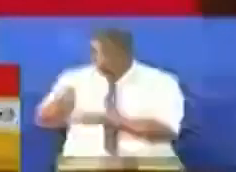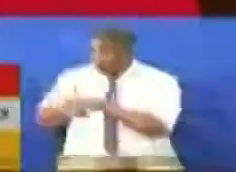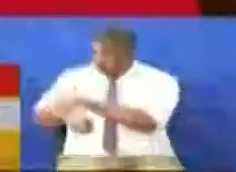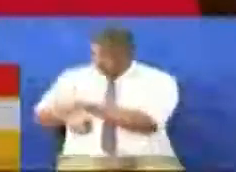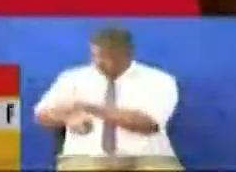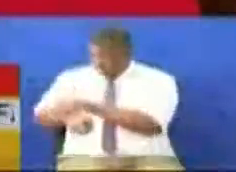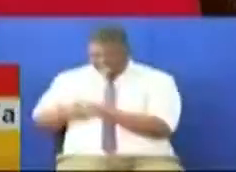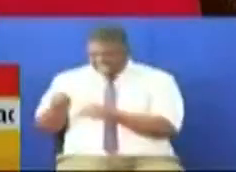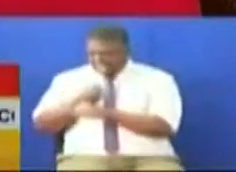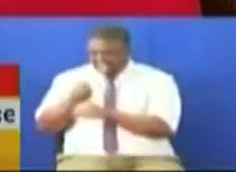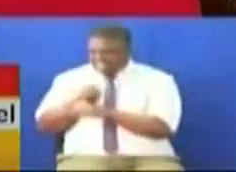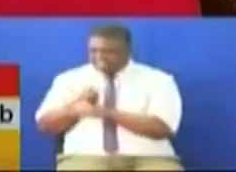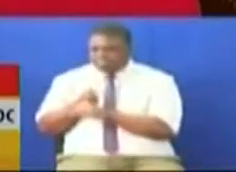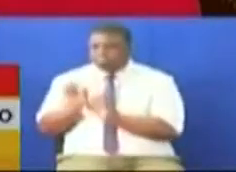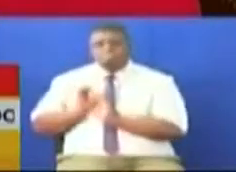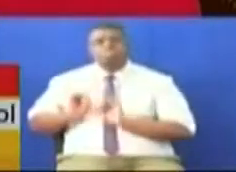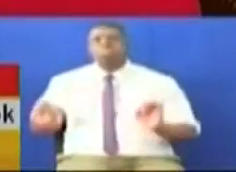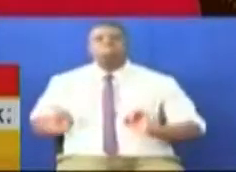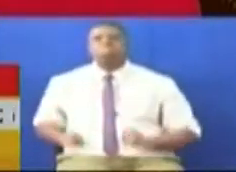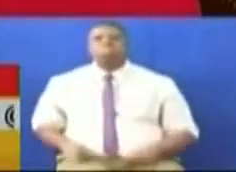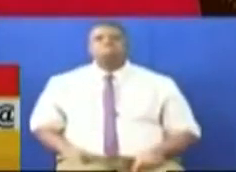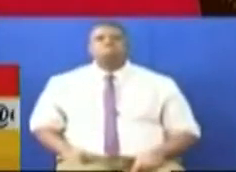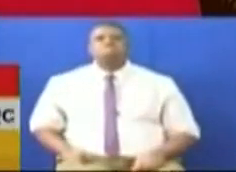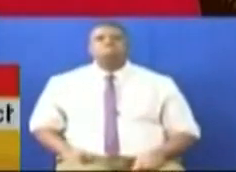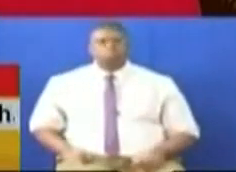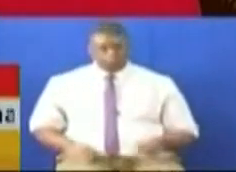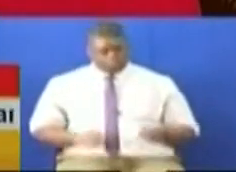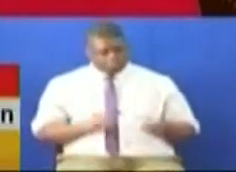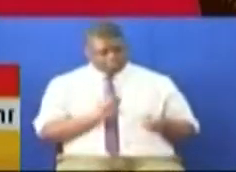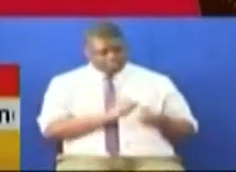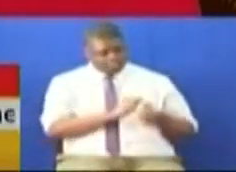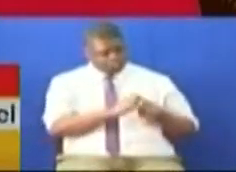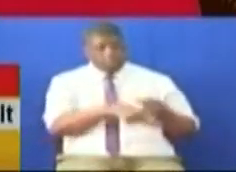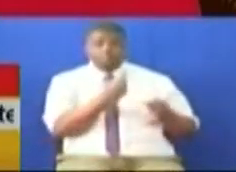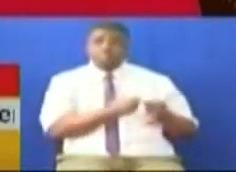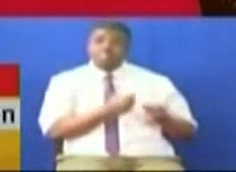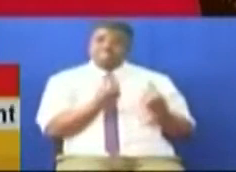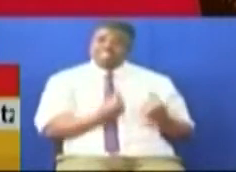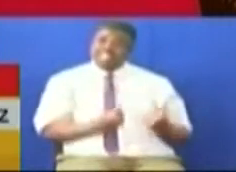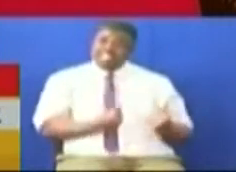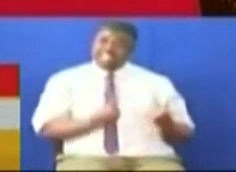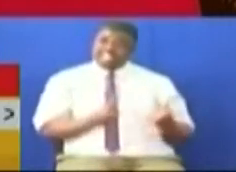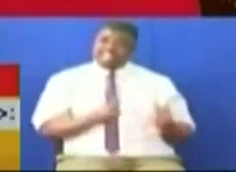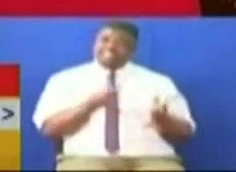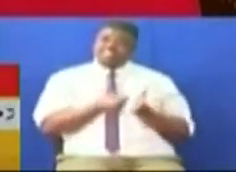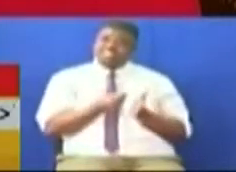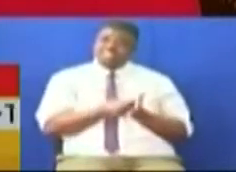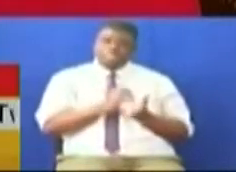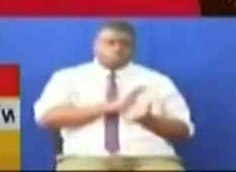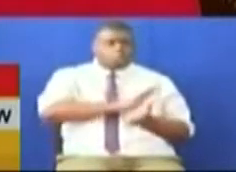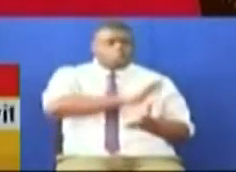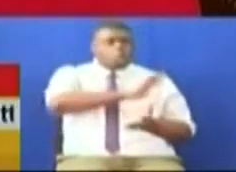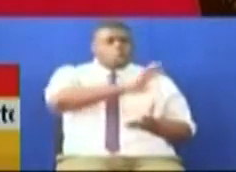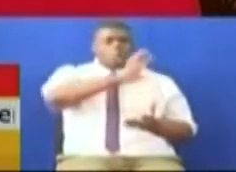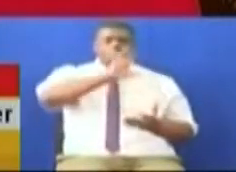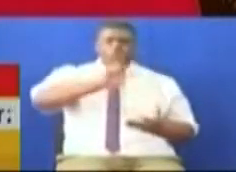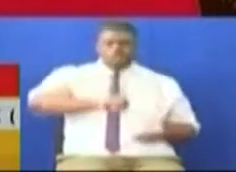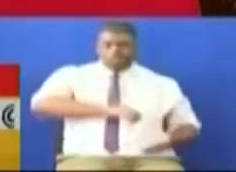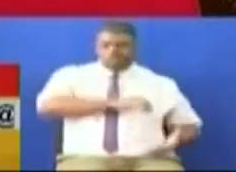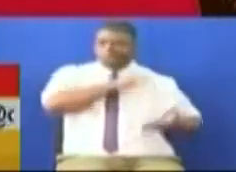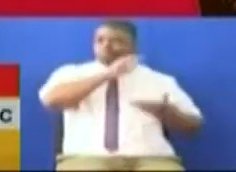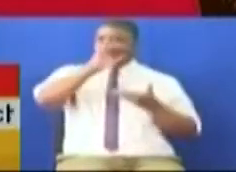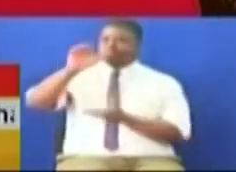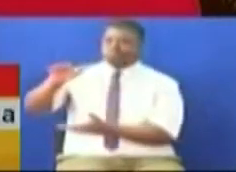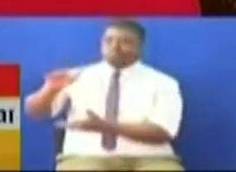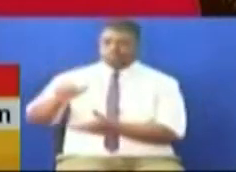asiweze kuifanya kazi hiyo? Lakini kingine cha kushangaza, fedha hizo zililipwa zote kiasi cha shilingi